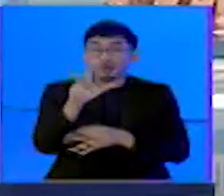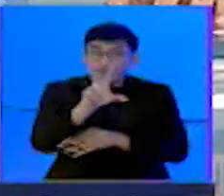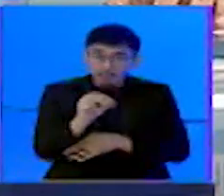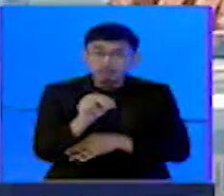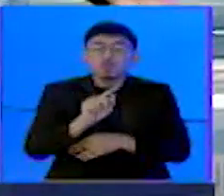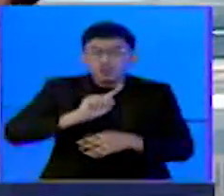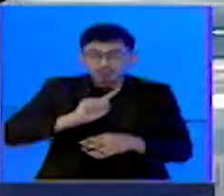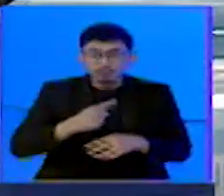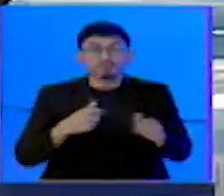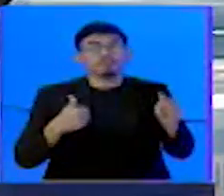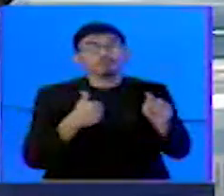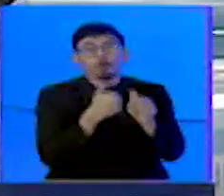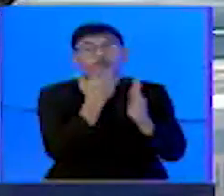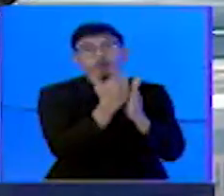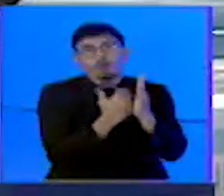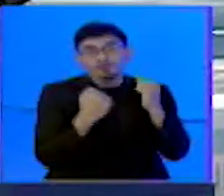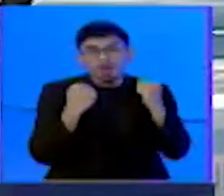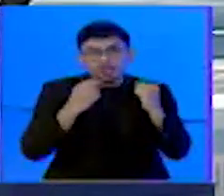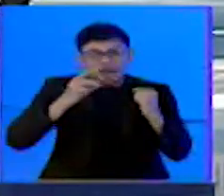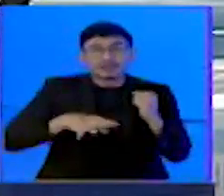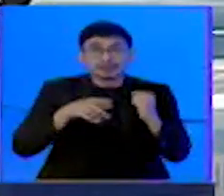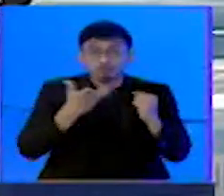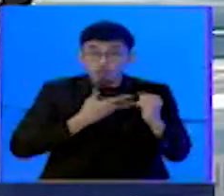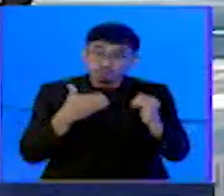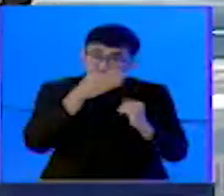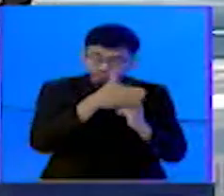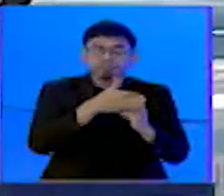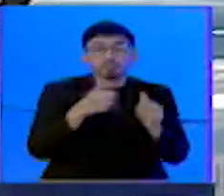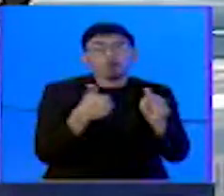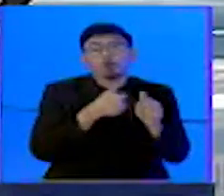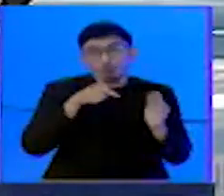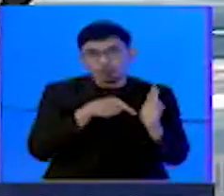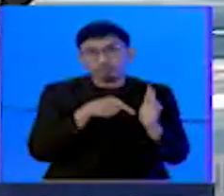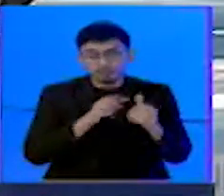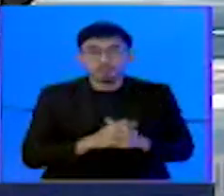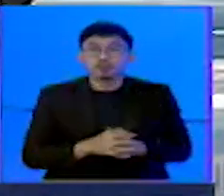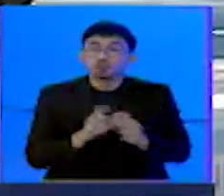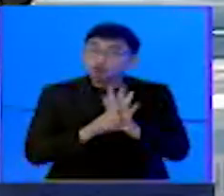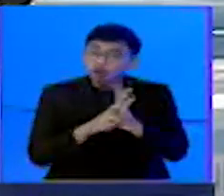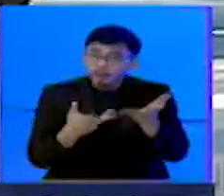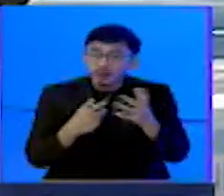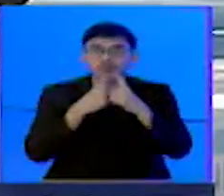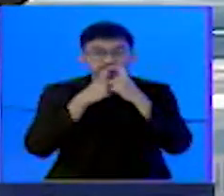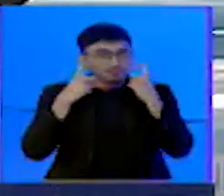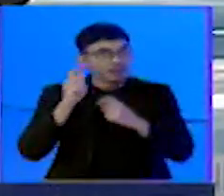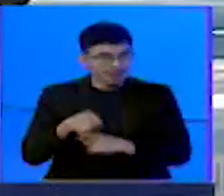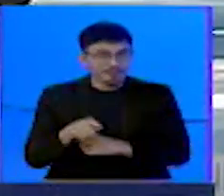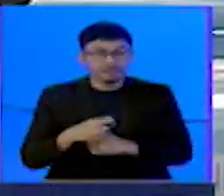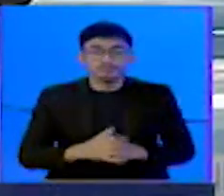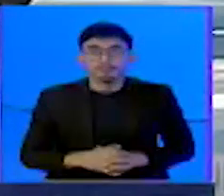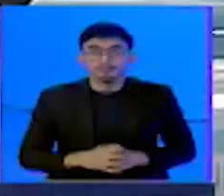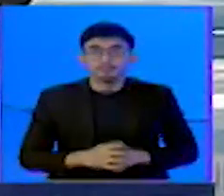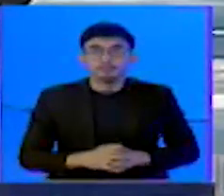wisata. Anda, warga Jawa Barat, wajib mengikuti protokol kesehatan ketat saat berkunjung. Salah satunya wajib memakai masker.